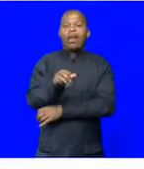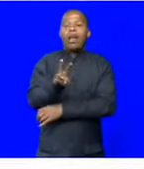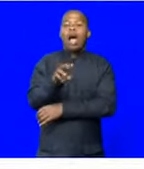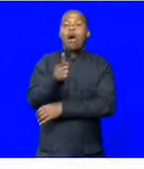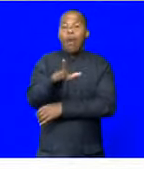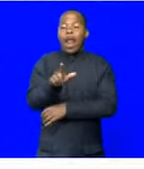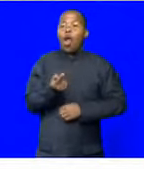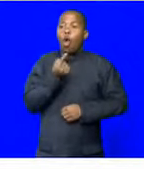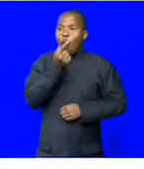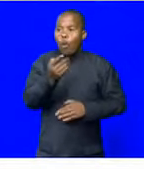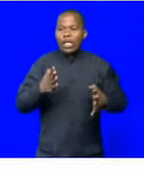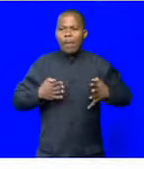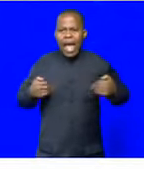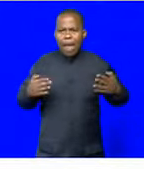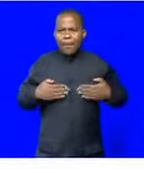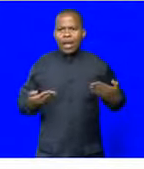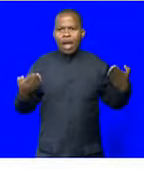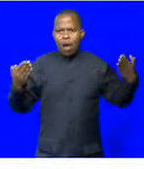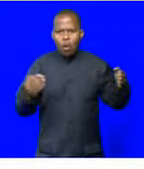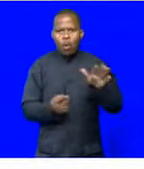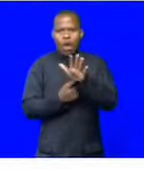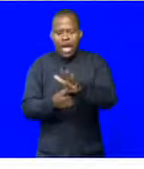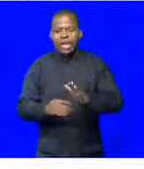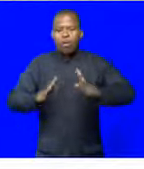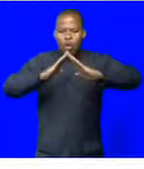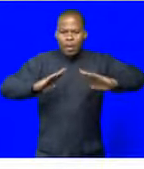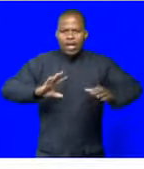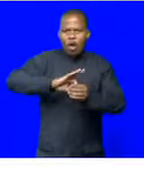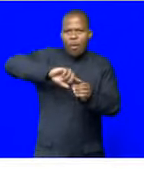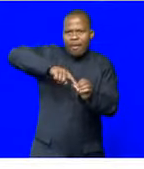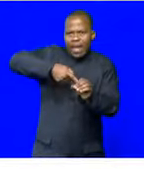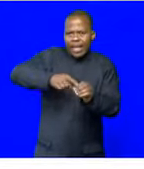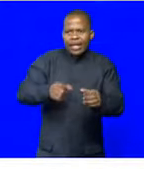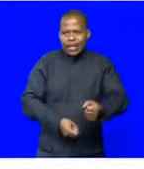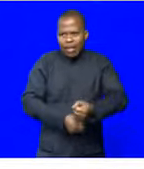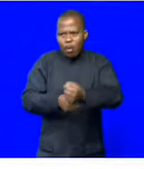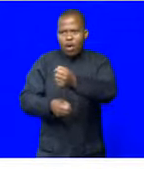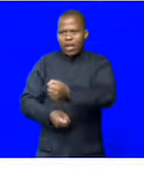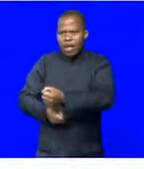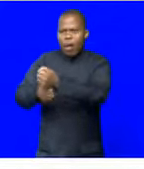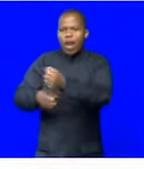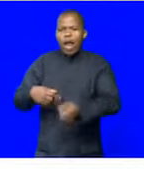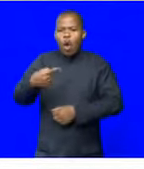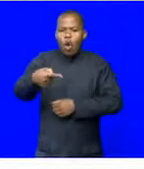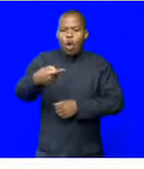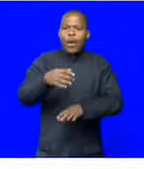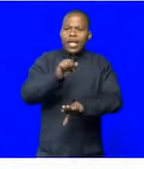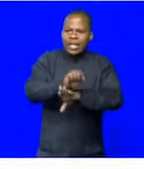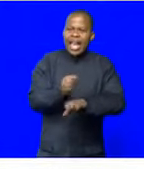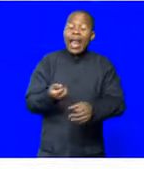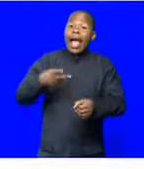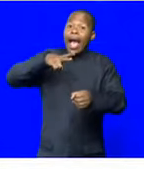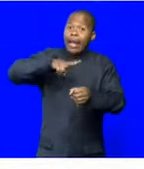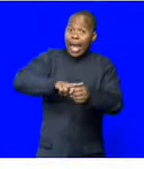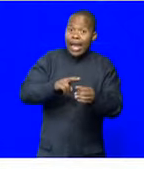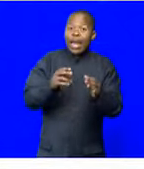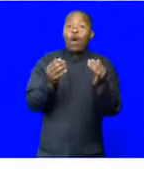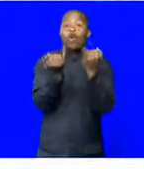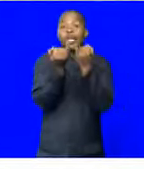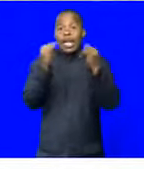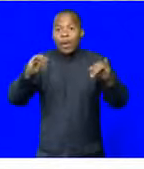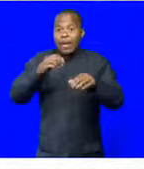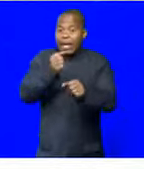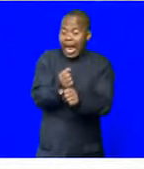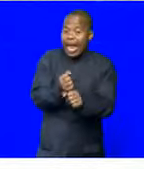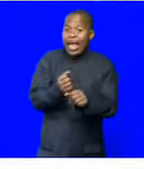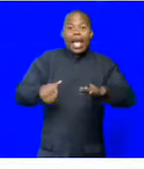livele Eswatini kakhulu litiko letasekhaya liyabesekela ngaso sonke isikhathi. Uthi lelilanga limgcokwa njengoba nabo noma